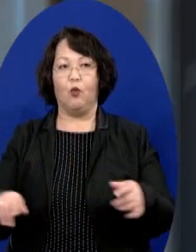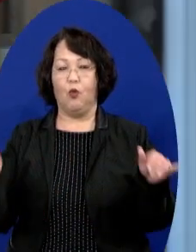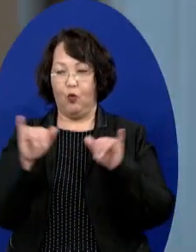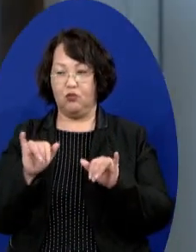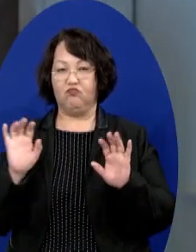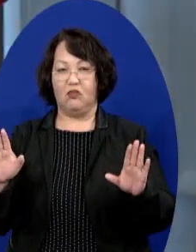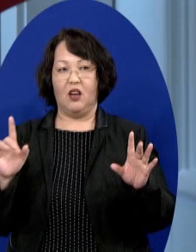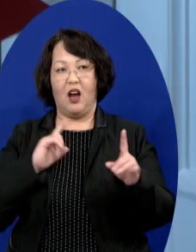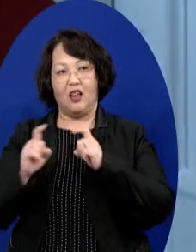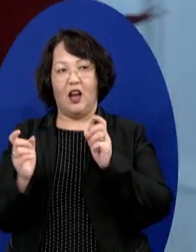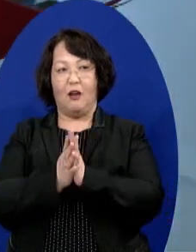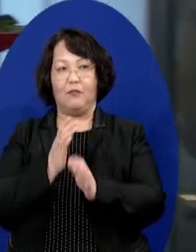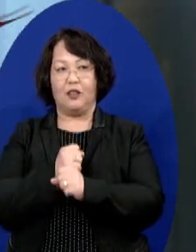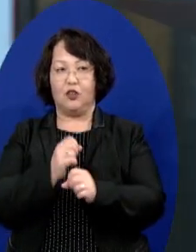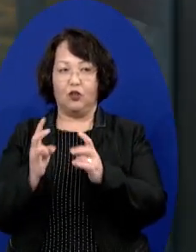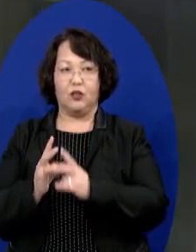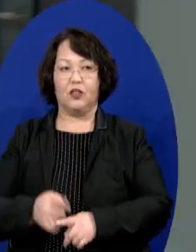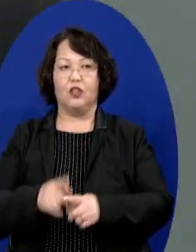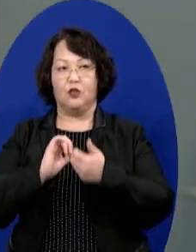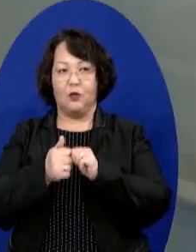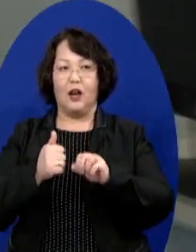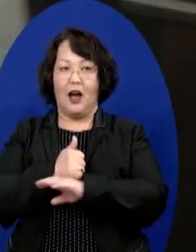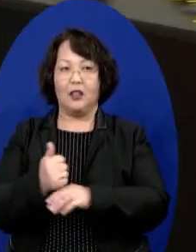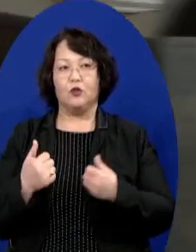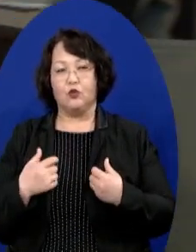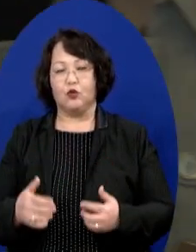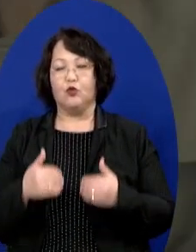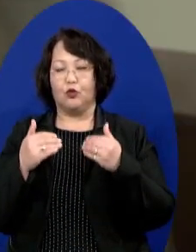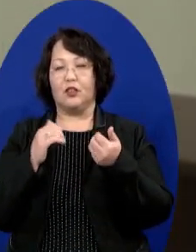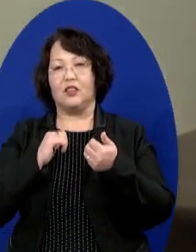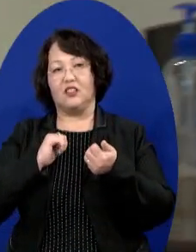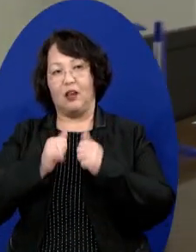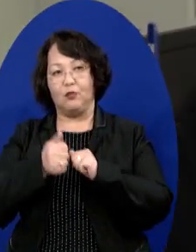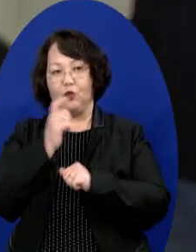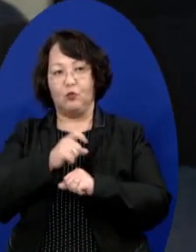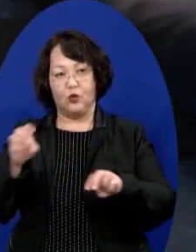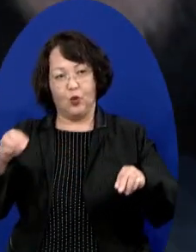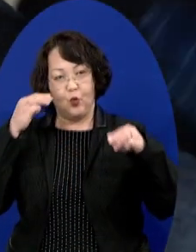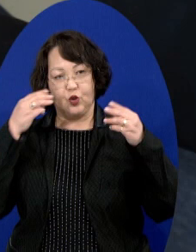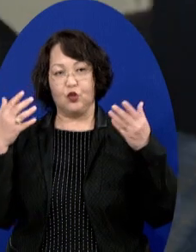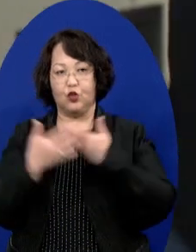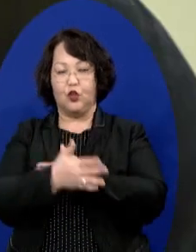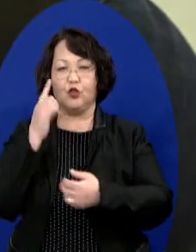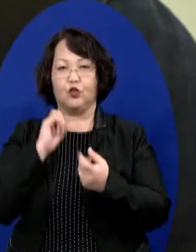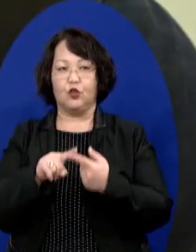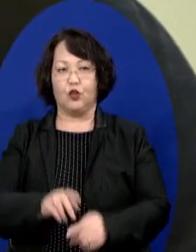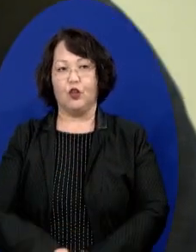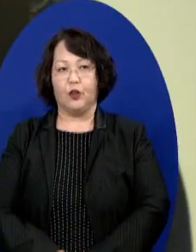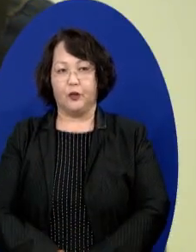хамтын нөхөрлийг бэхжүүлэх, спорт аялал жуулчлалыг хөгжүүлэх, тамирчид харилцан туршлага солилцоход оршиж байгаа юм.